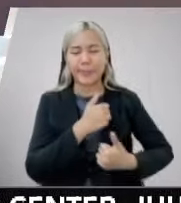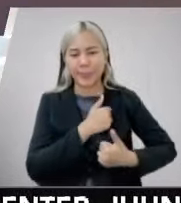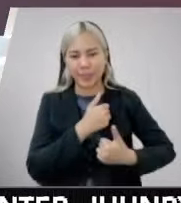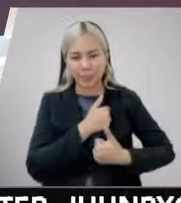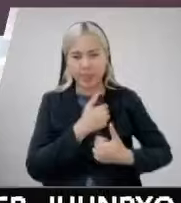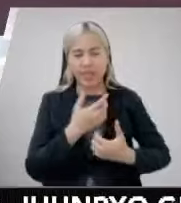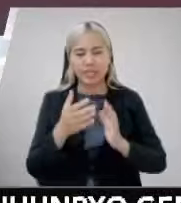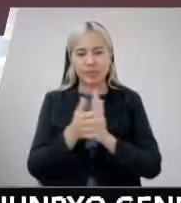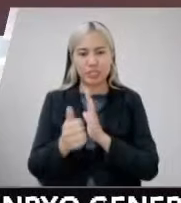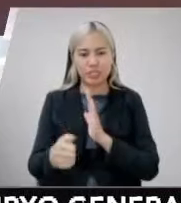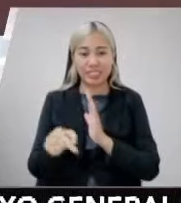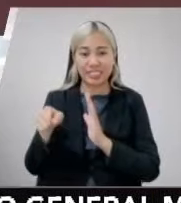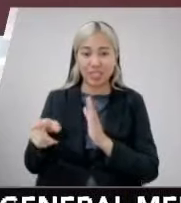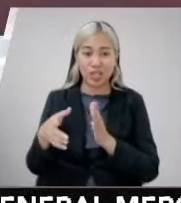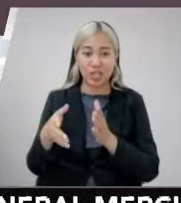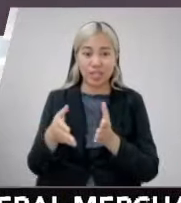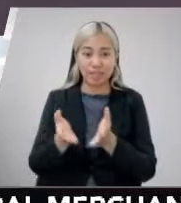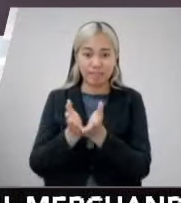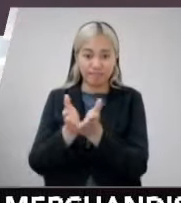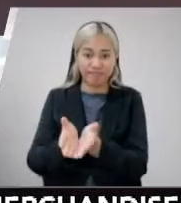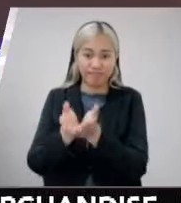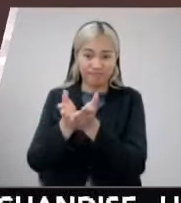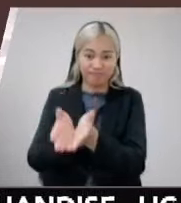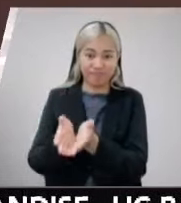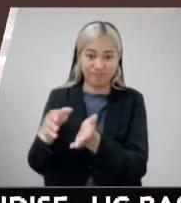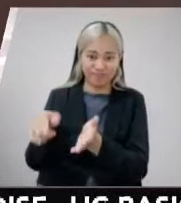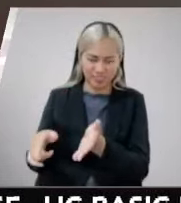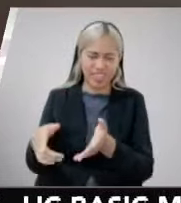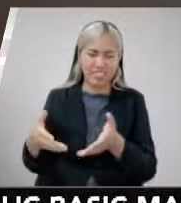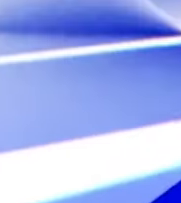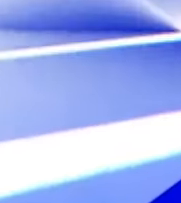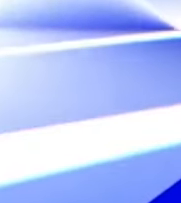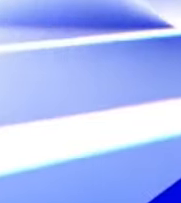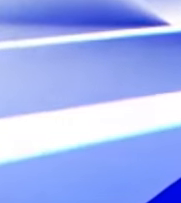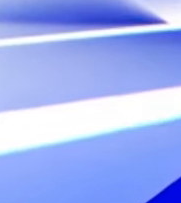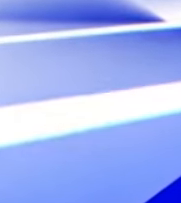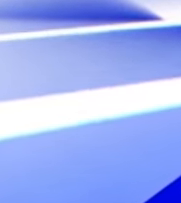ng MV Chutor na pinangangambahang lumubog.